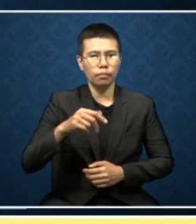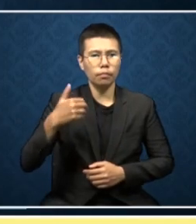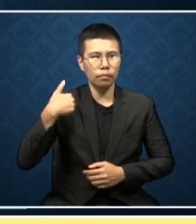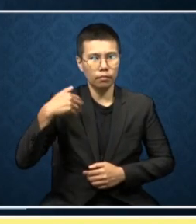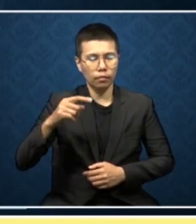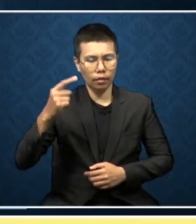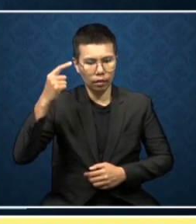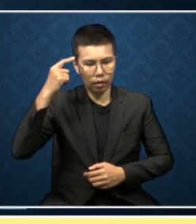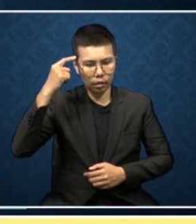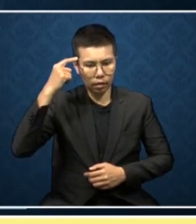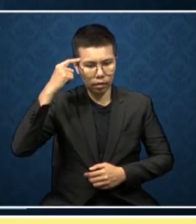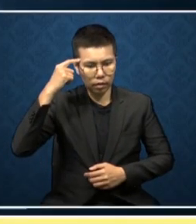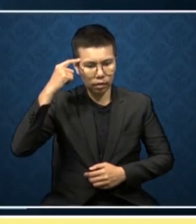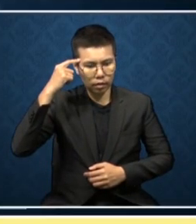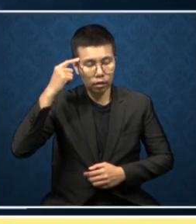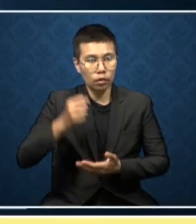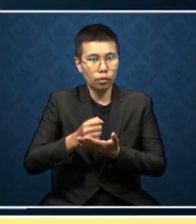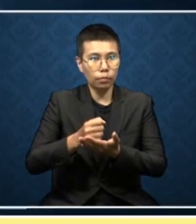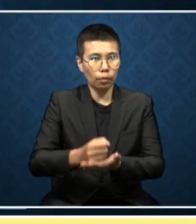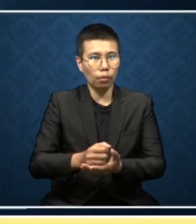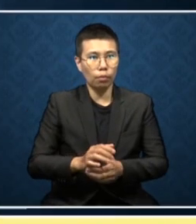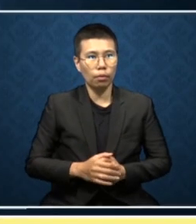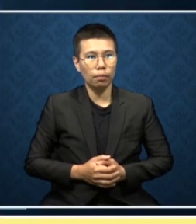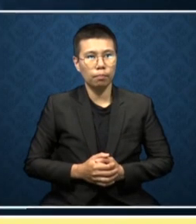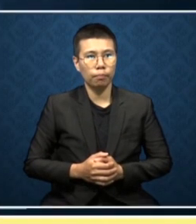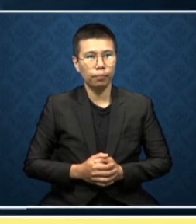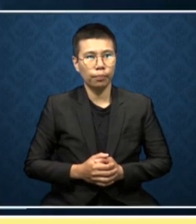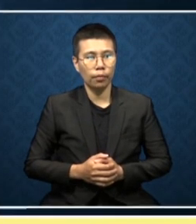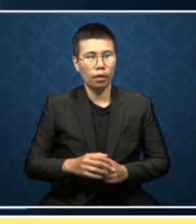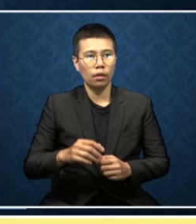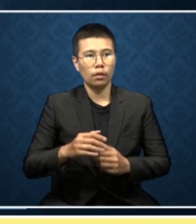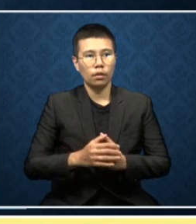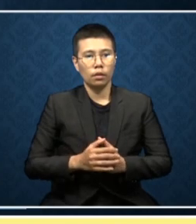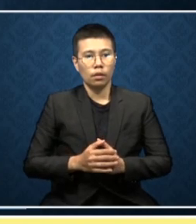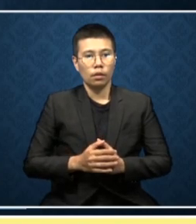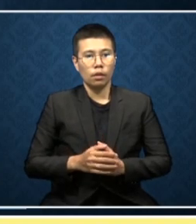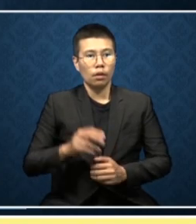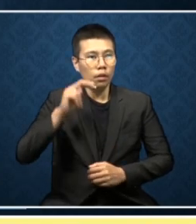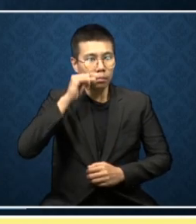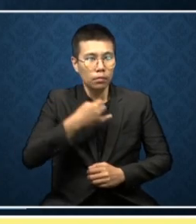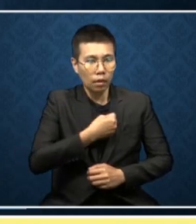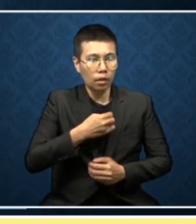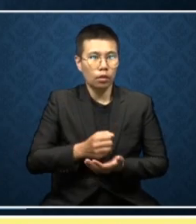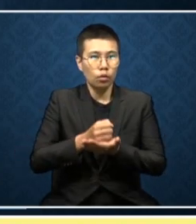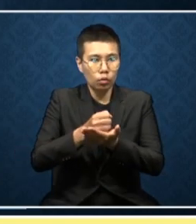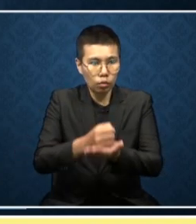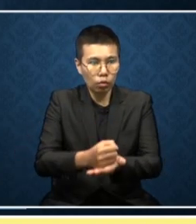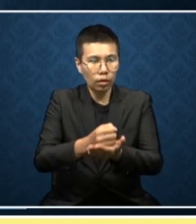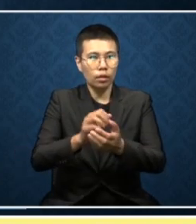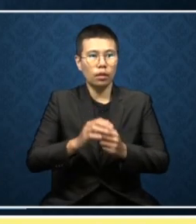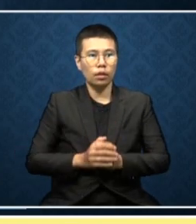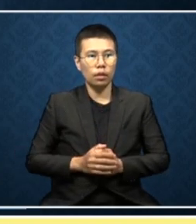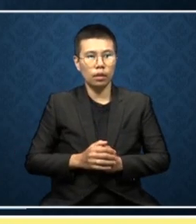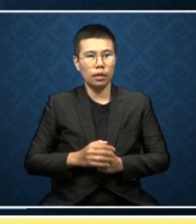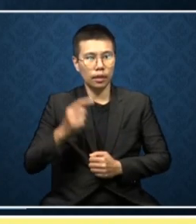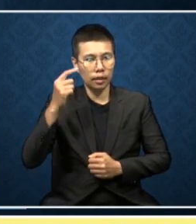มุทิตาอุเบกขาขาหลักปฏิบัติเพื่อให้ทุกคนเป็นผู้รักสร้างสรรค์และช่วยกันดู